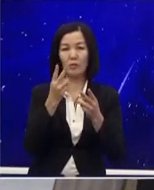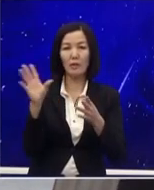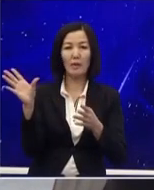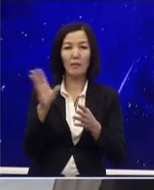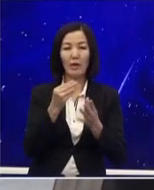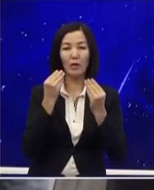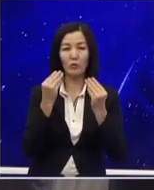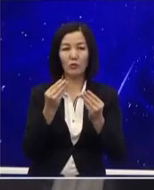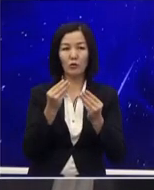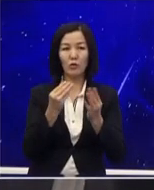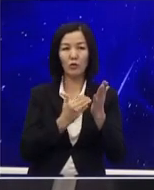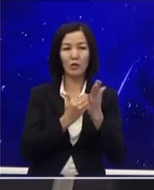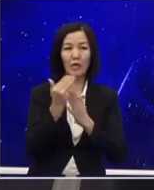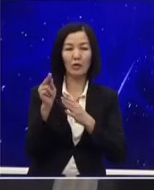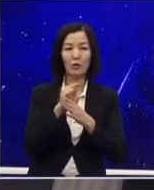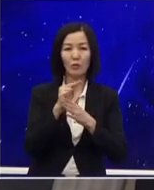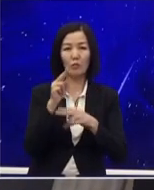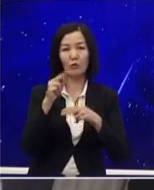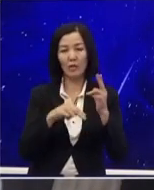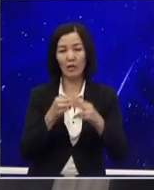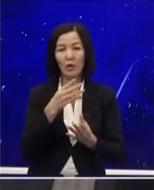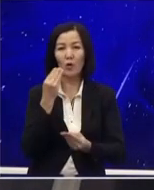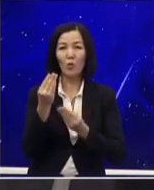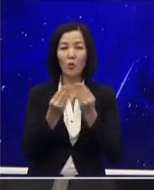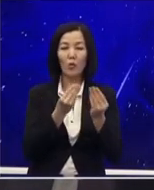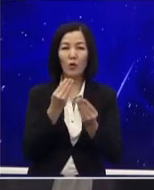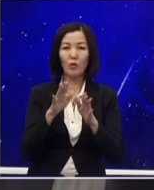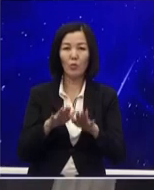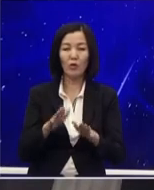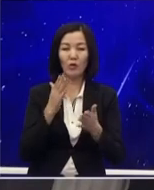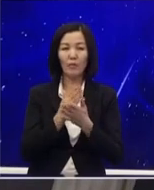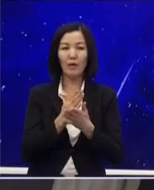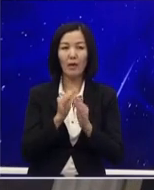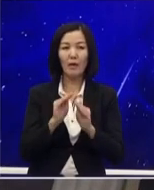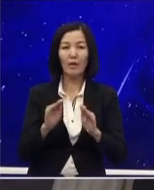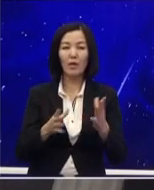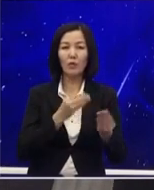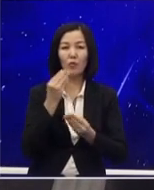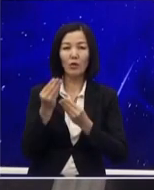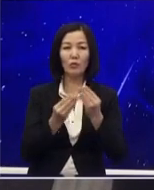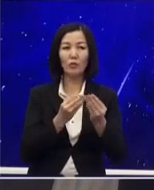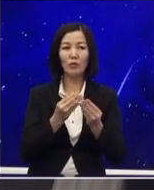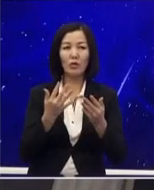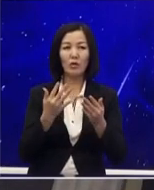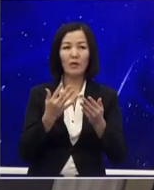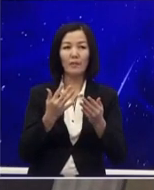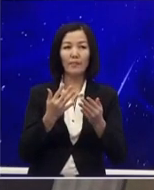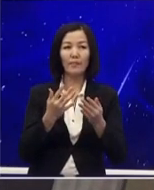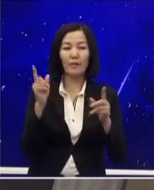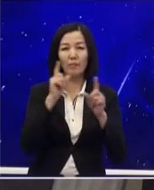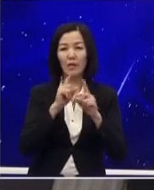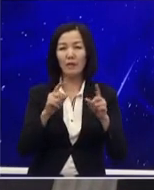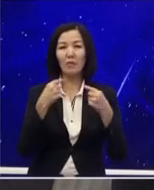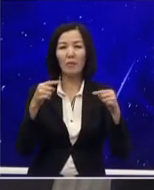өте керемет, жоғары деңгейде жасалған. Балалар ойнайтын жер бар, бұрын осы бала шағын ойнату үшін аула-ауланы,